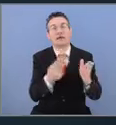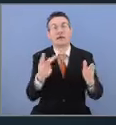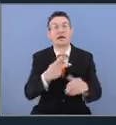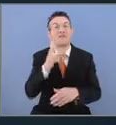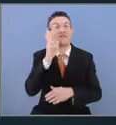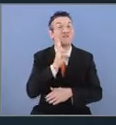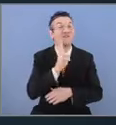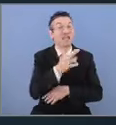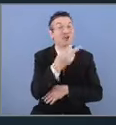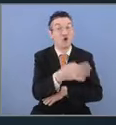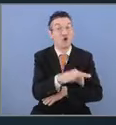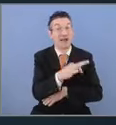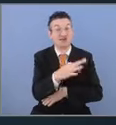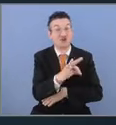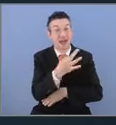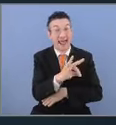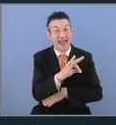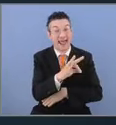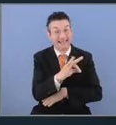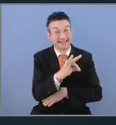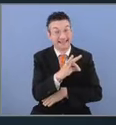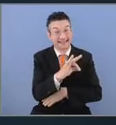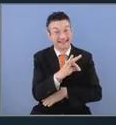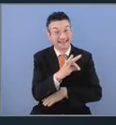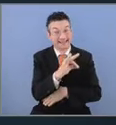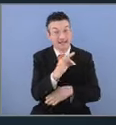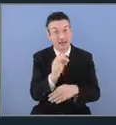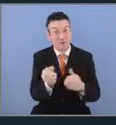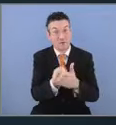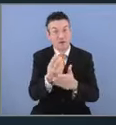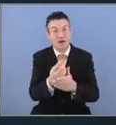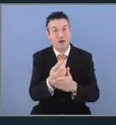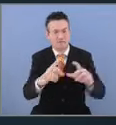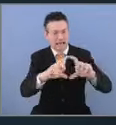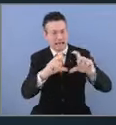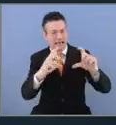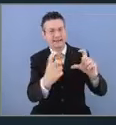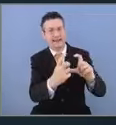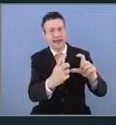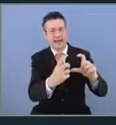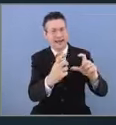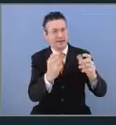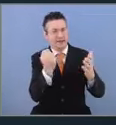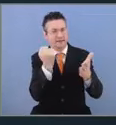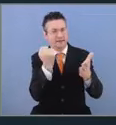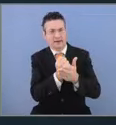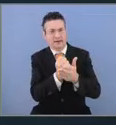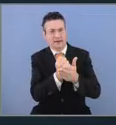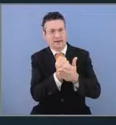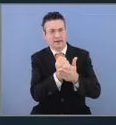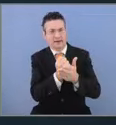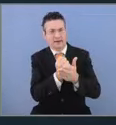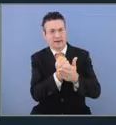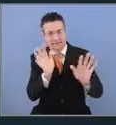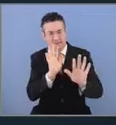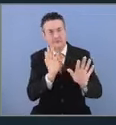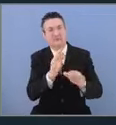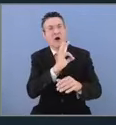una orribile etichetta, oppure non riuscire a commercializzarlo nel modo corretto,